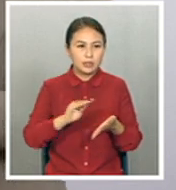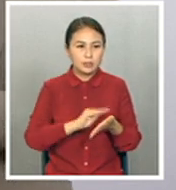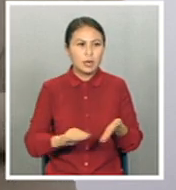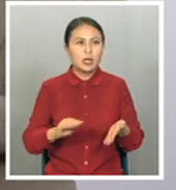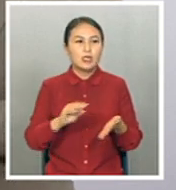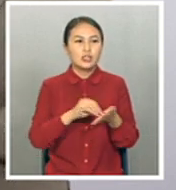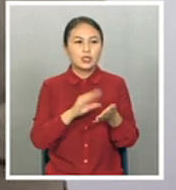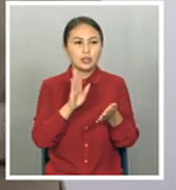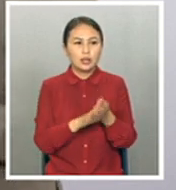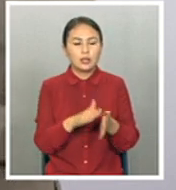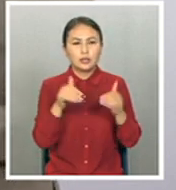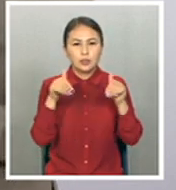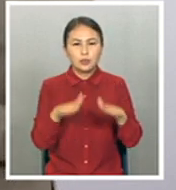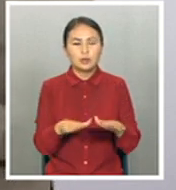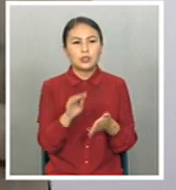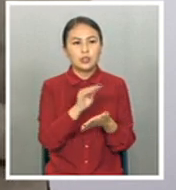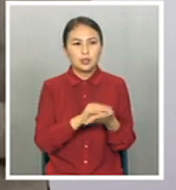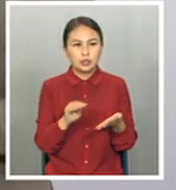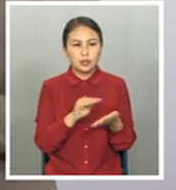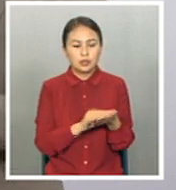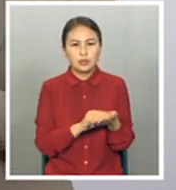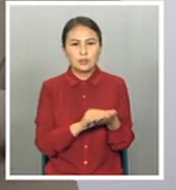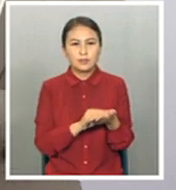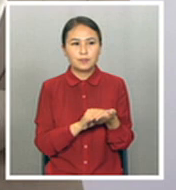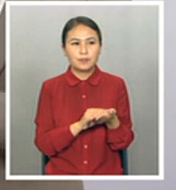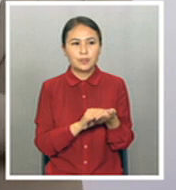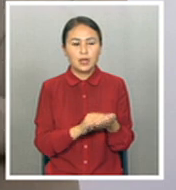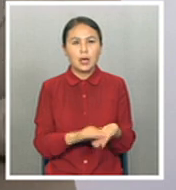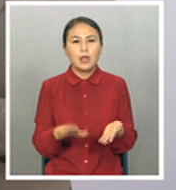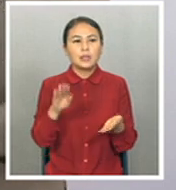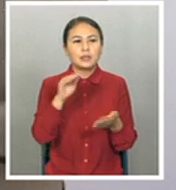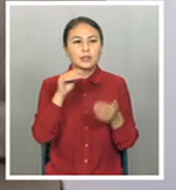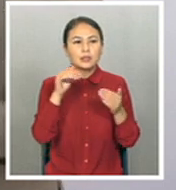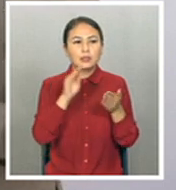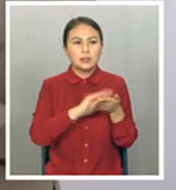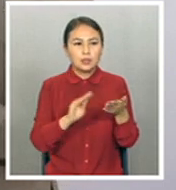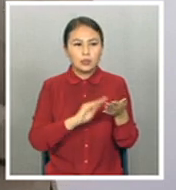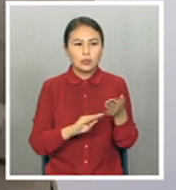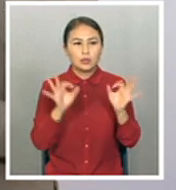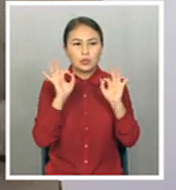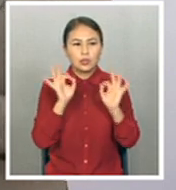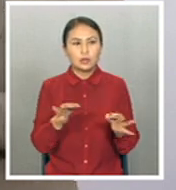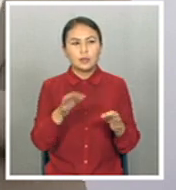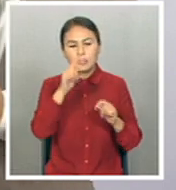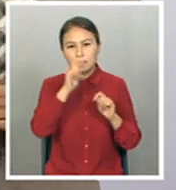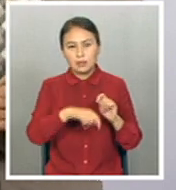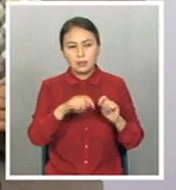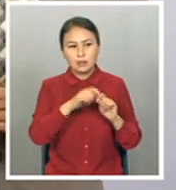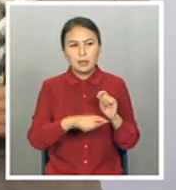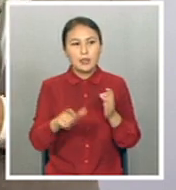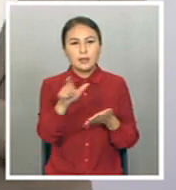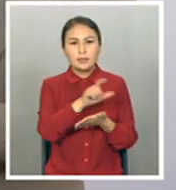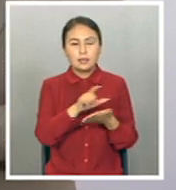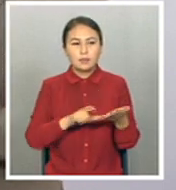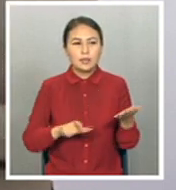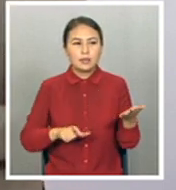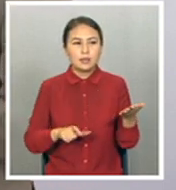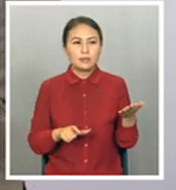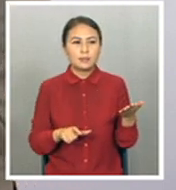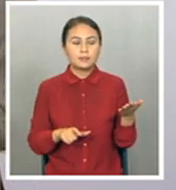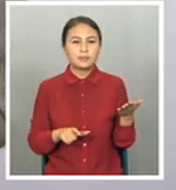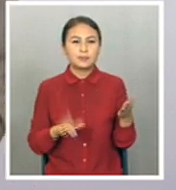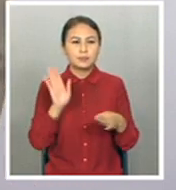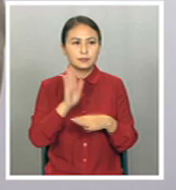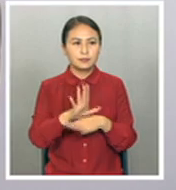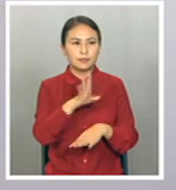жазып, шыққан теңдеуді шешіңіз. Және теңдеудің дұрыстығын тексеріңіз. Осындай тапсырма